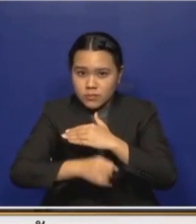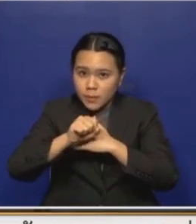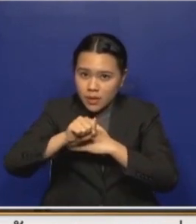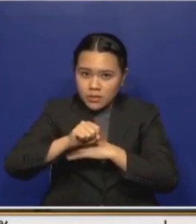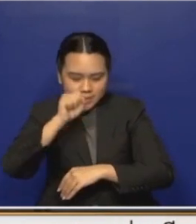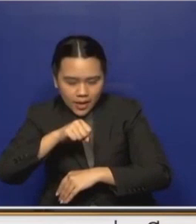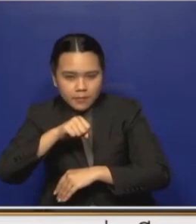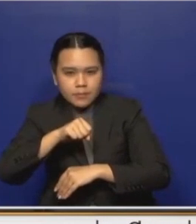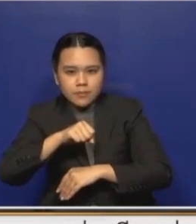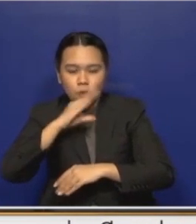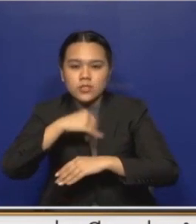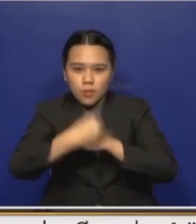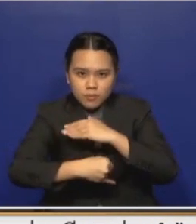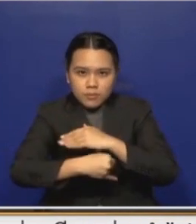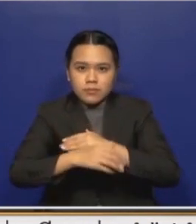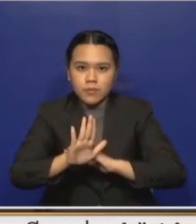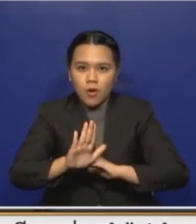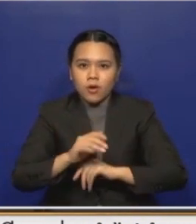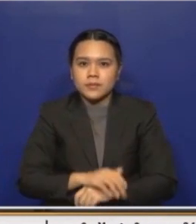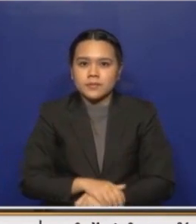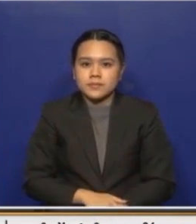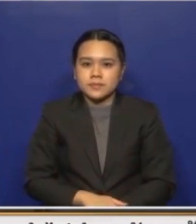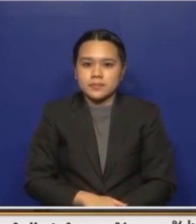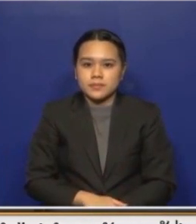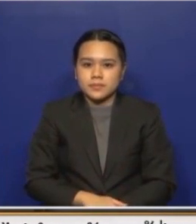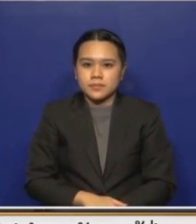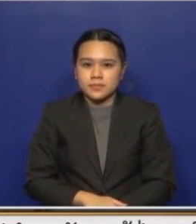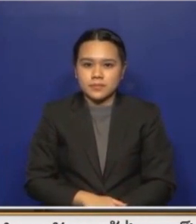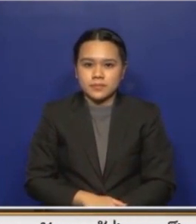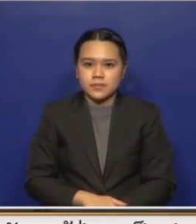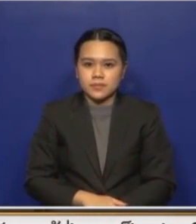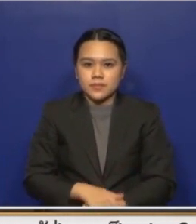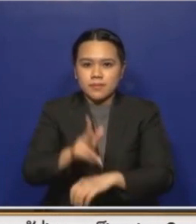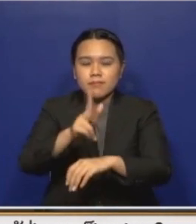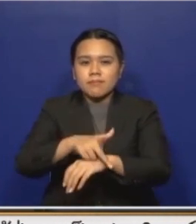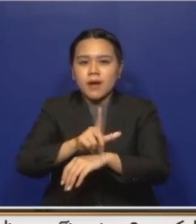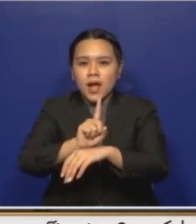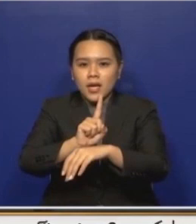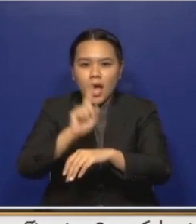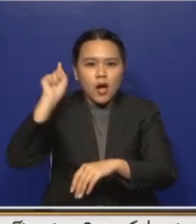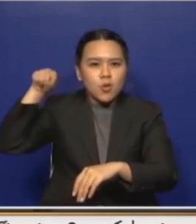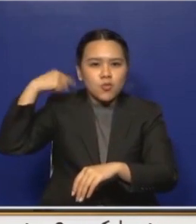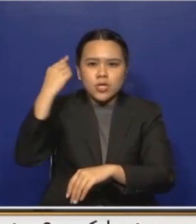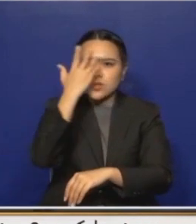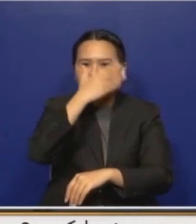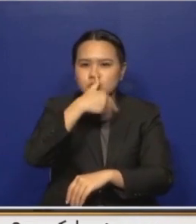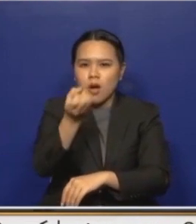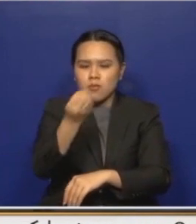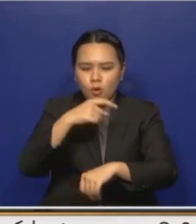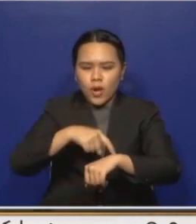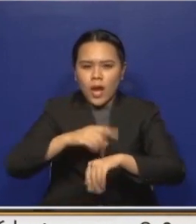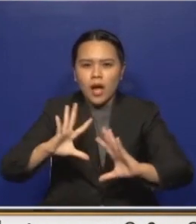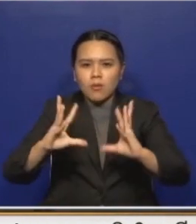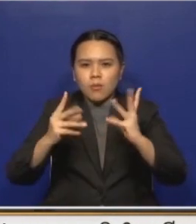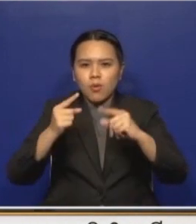ท่านประธานครับผู้หญิงคนสวยๆคนนี้บอกว่าหมดเวลาแล้วให้หยุด หมดเวลาแล้วจริงๆครับ แต่ผมเคารพท่านประธานนะครับ แต่ว่าท่านชุ